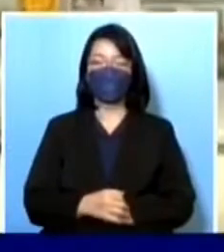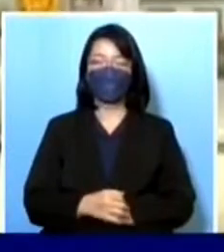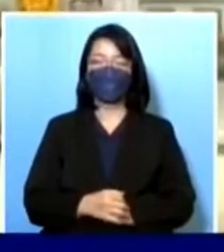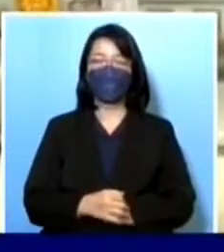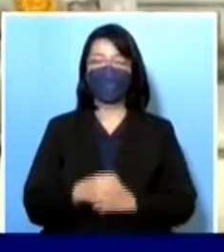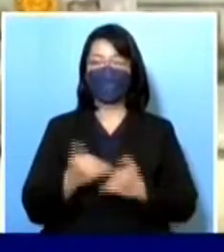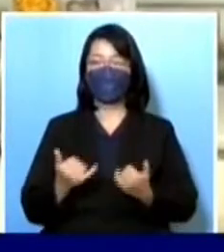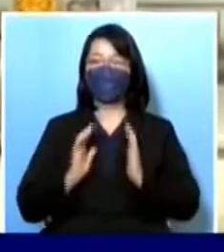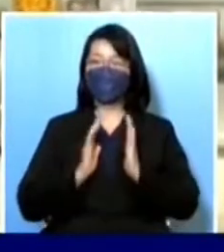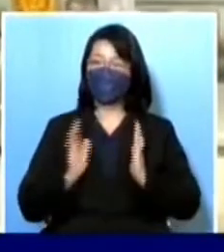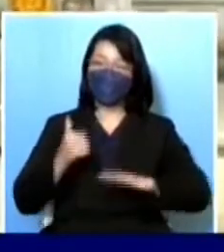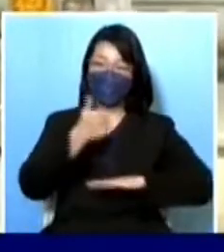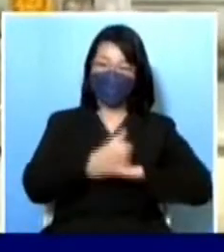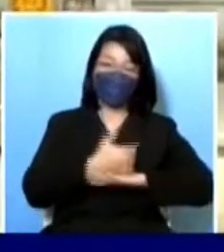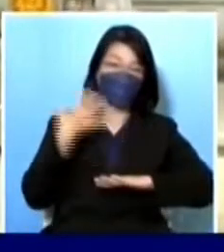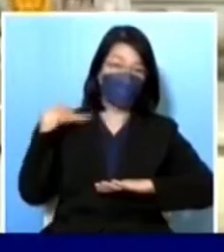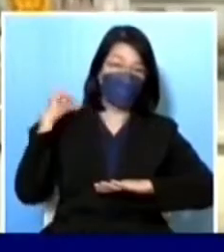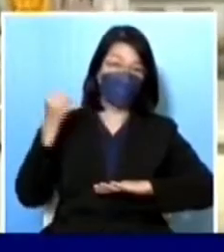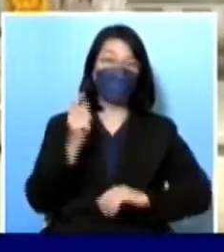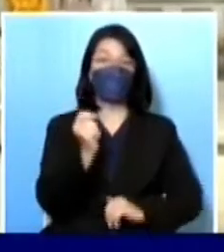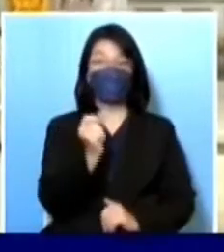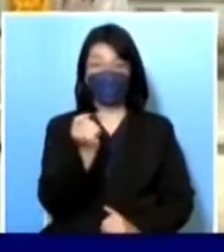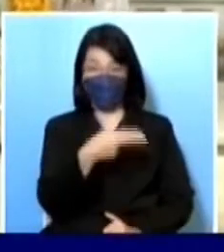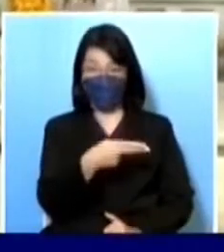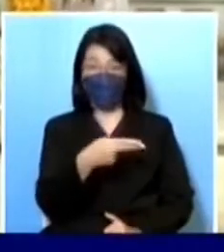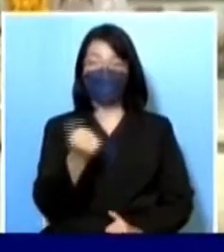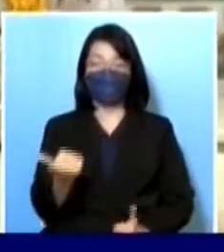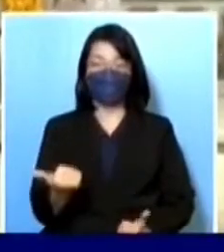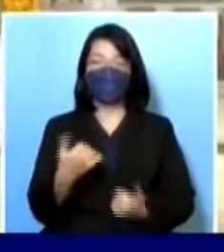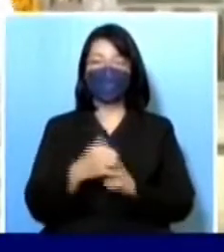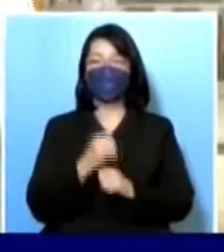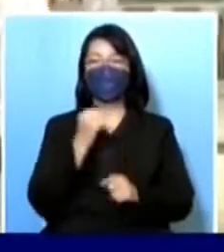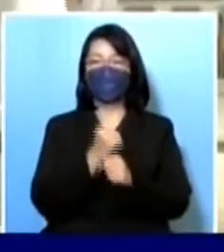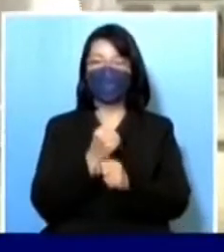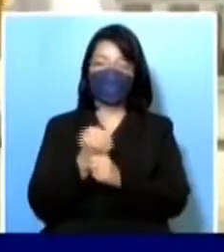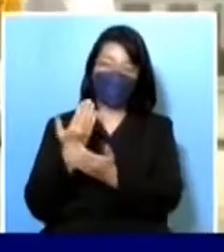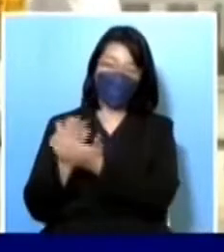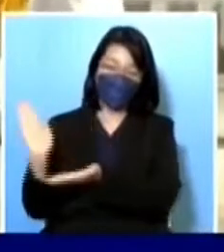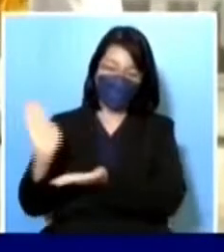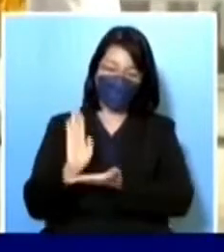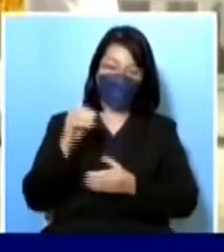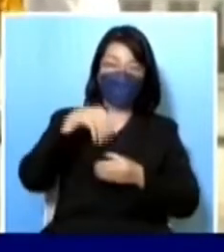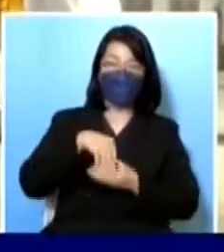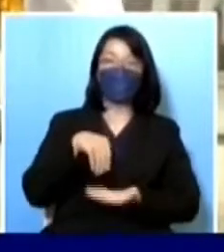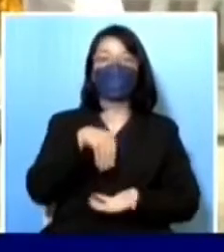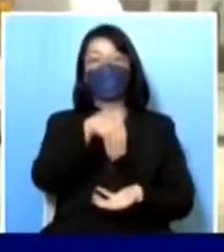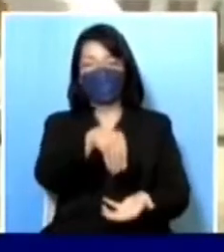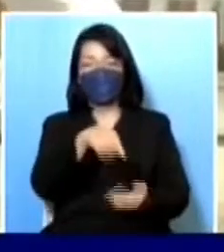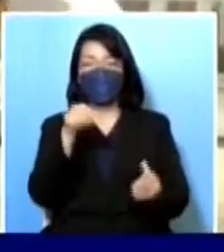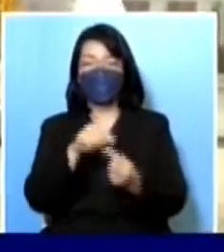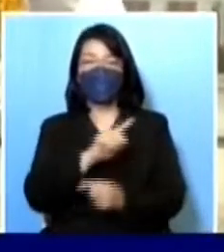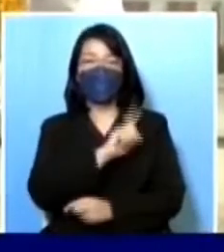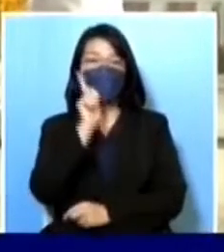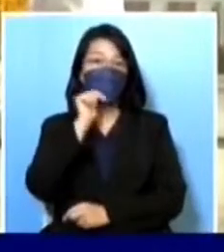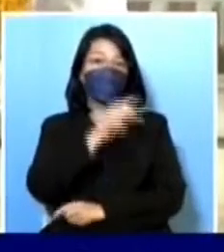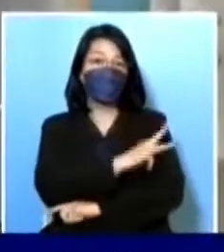นายณรงค์ลักษณ์ลอยผู้ว่าราชการจังหวัดอุทัยธานีเป็นประธานพิธีมอบเงินพระราชทานขวัญถุงกองทุนแม่ของแผ่นดินประจำ